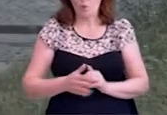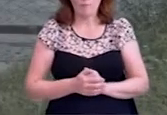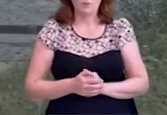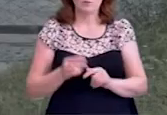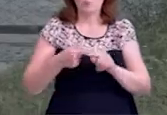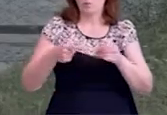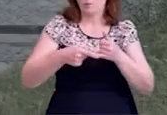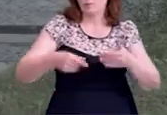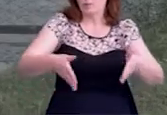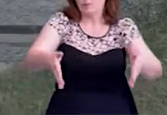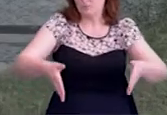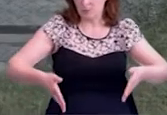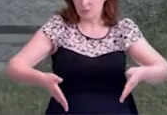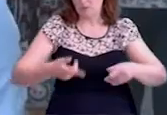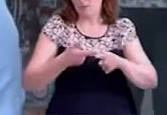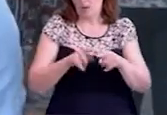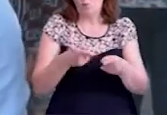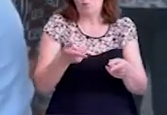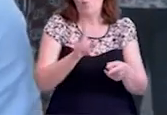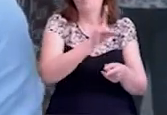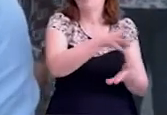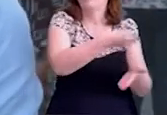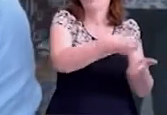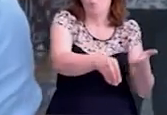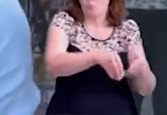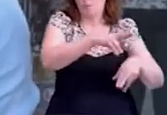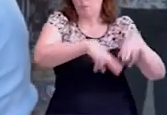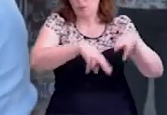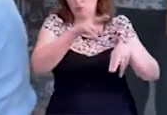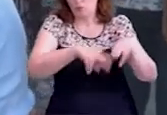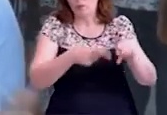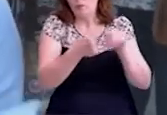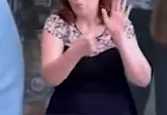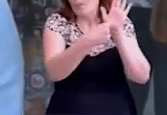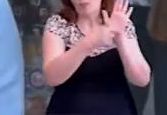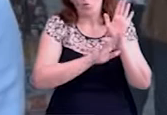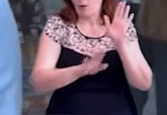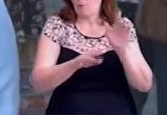розташовуватися земельні ділянки з цільовим призначенням, а відповідно до тих же самих містобудівних умов, які